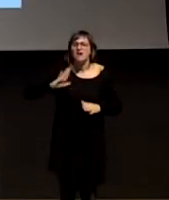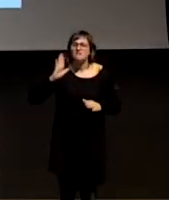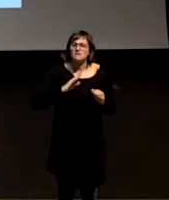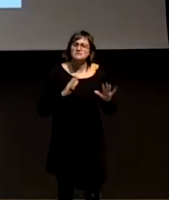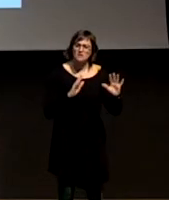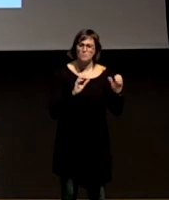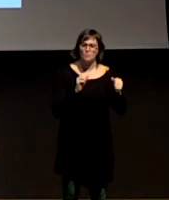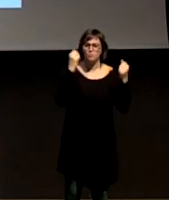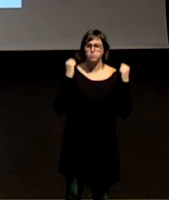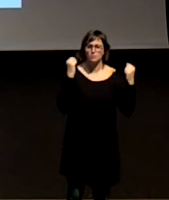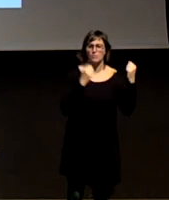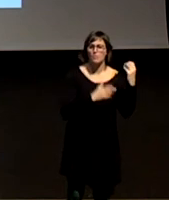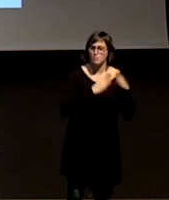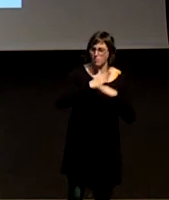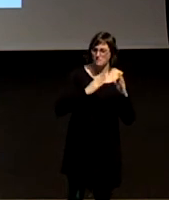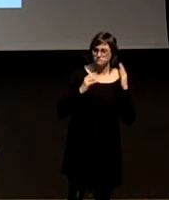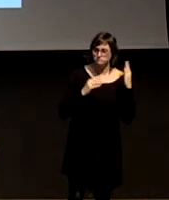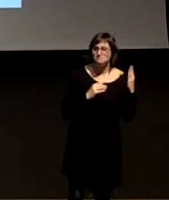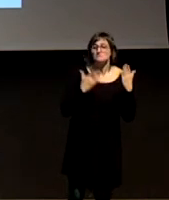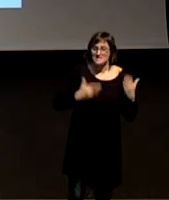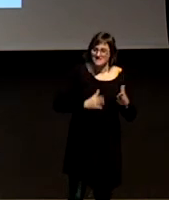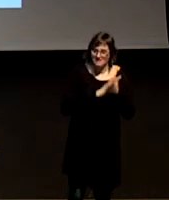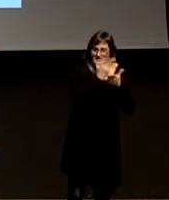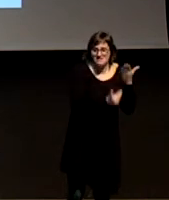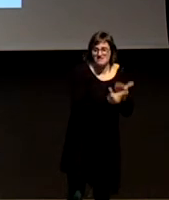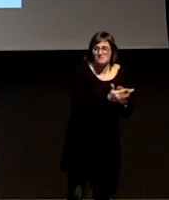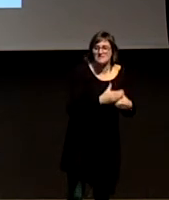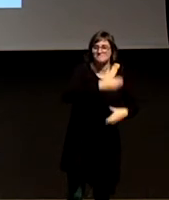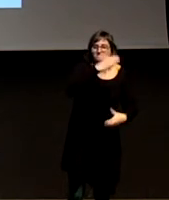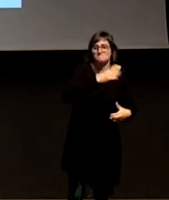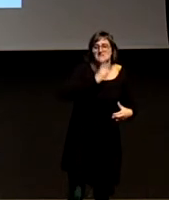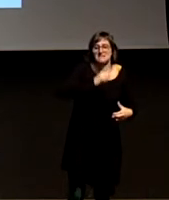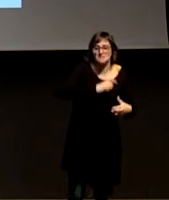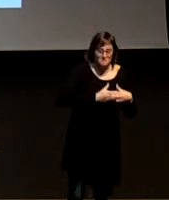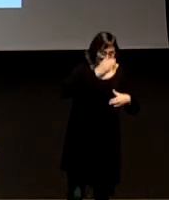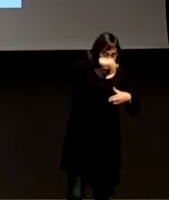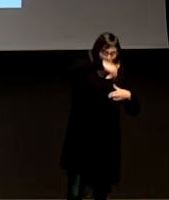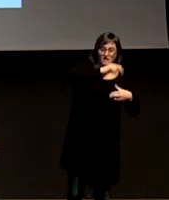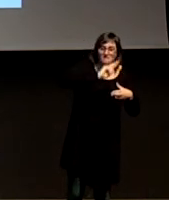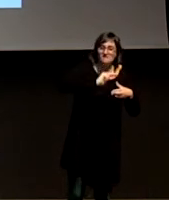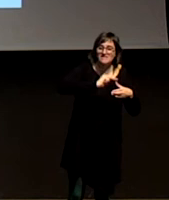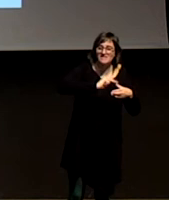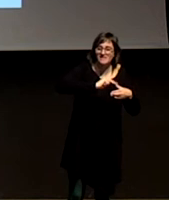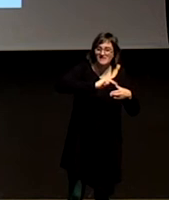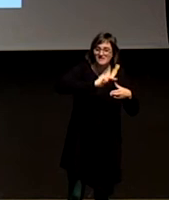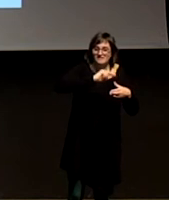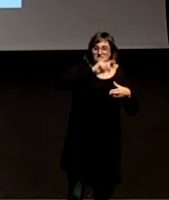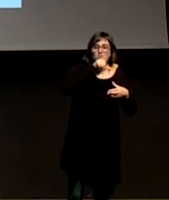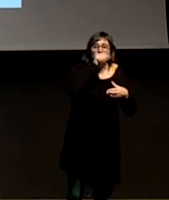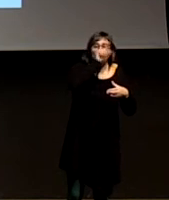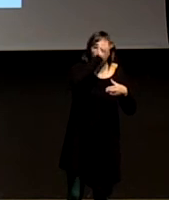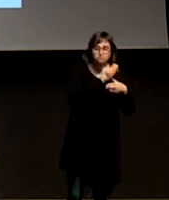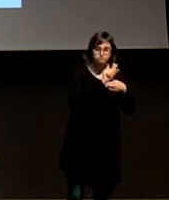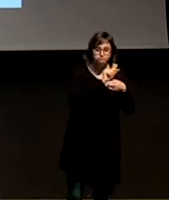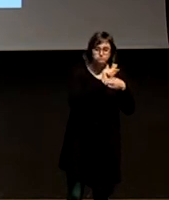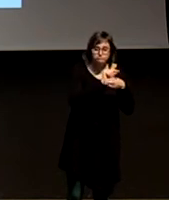longtemps on lit à des poteaux métalliques si bien donc on a mis des poteaux métalliques si ce n'est qu'on n'avait pas pensé que c'est beau poteaux métalliques bien creux un